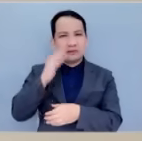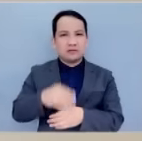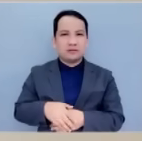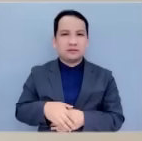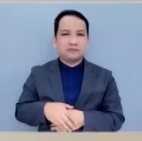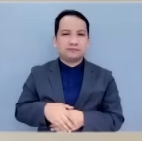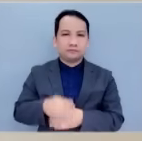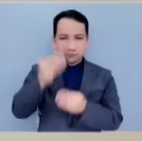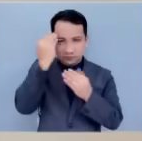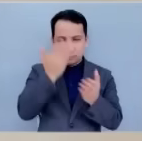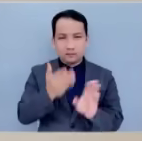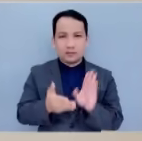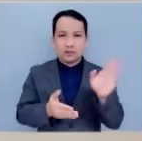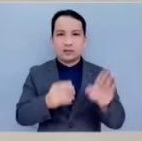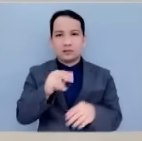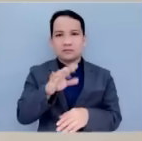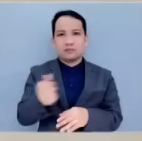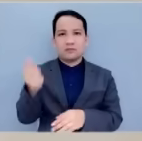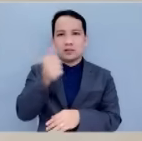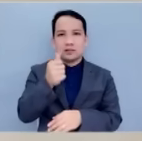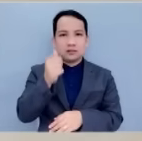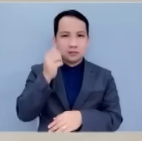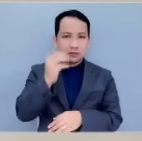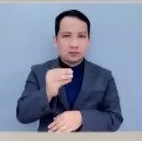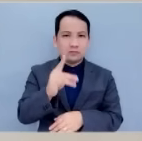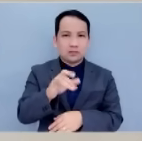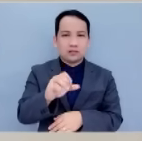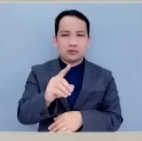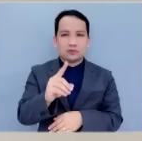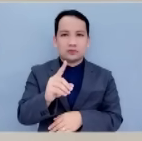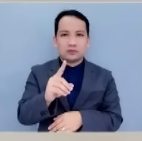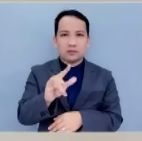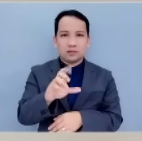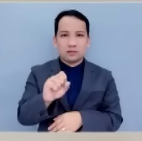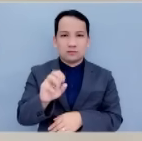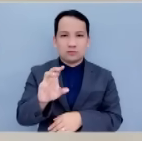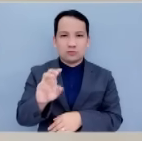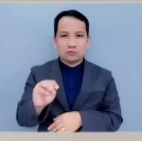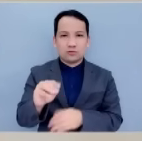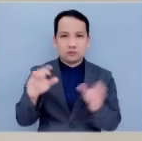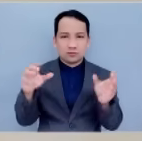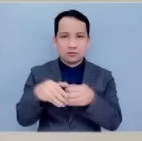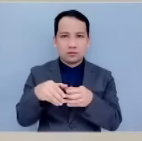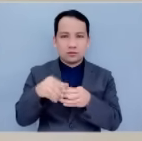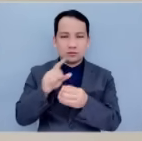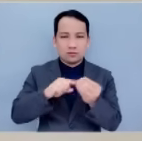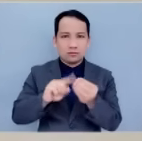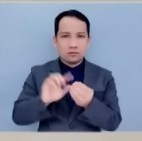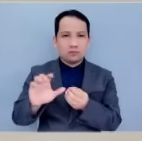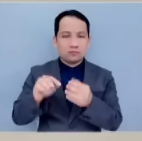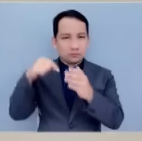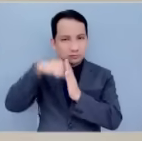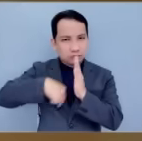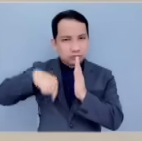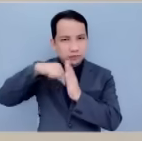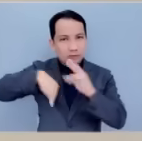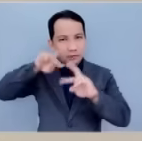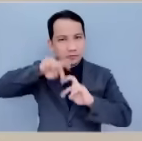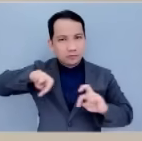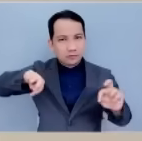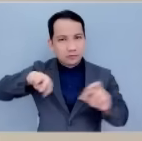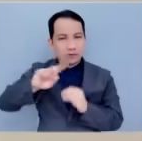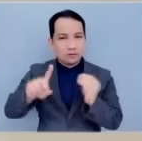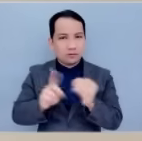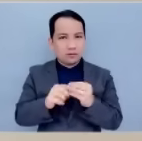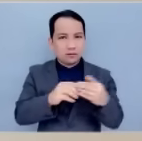Naipaalam na ito kay NBI Director Medardo De Lemos. Nagpabuo na siya ng task force para sa malalimang investigasyon. Pangungunahan